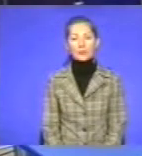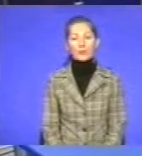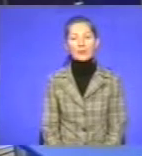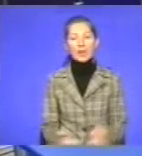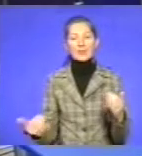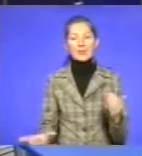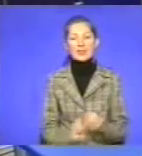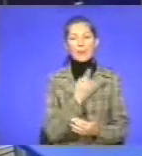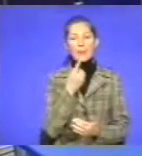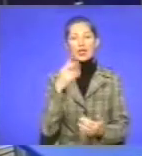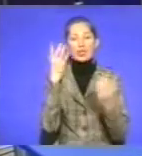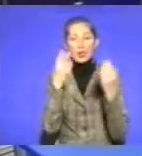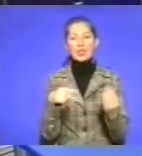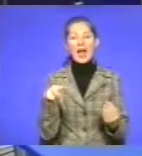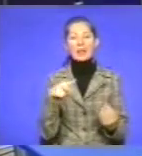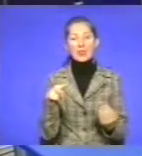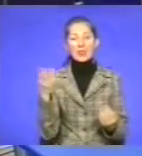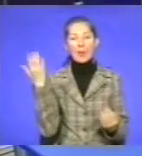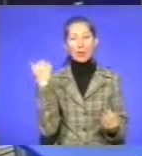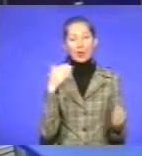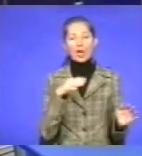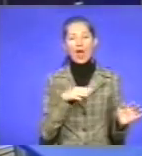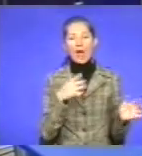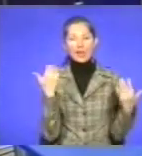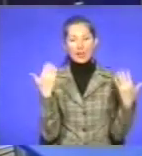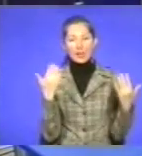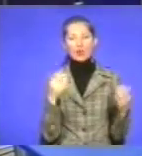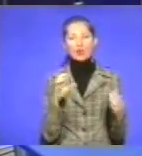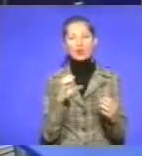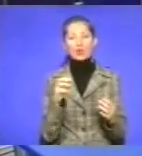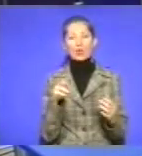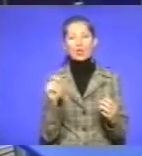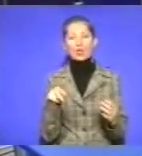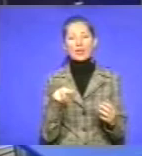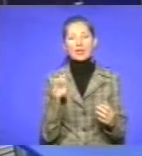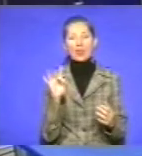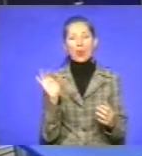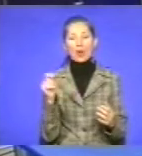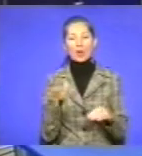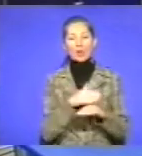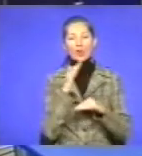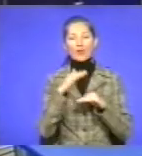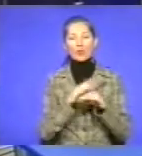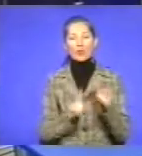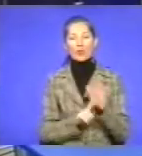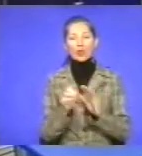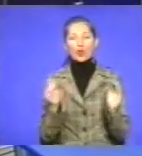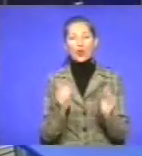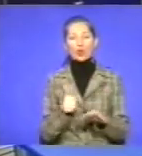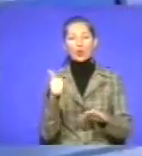З вістями першого дня липня і минулих вихідних у студії Лариса Романів. Добрий вечір. Спочатку коротко про головні теми